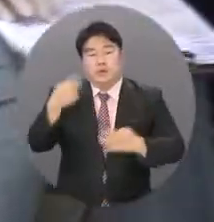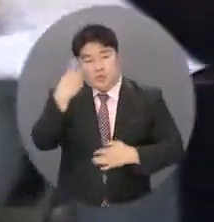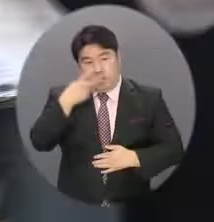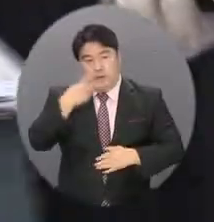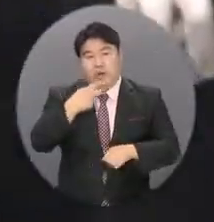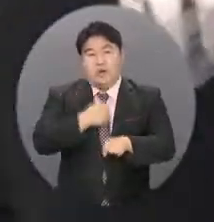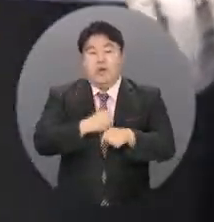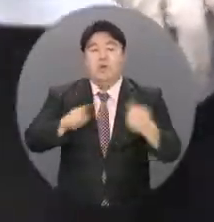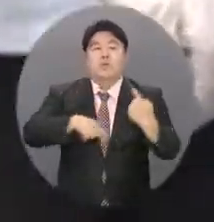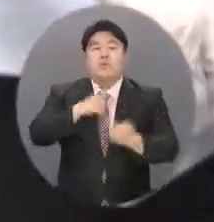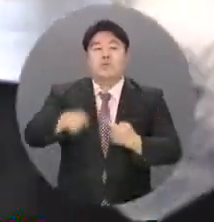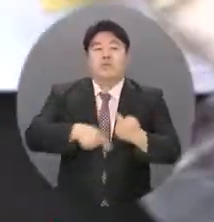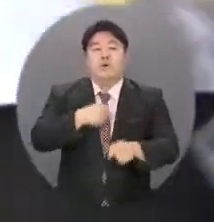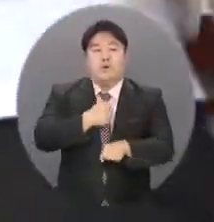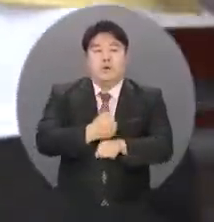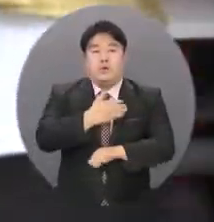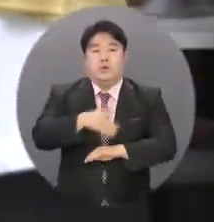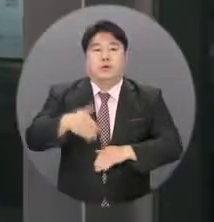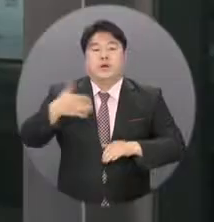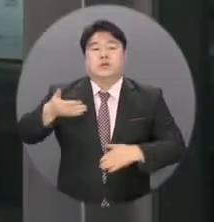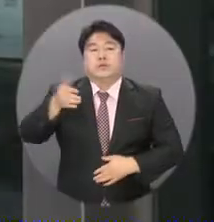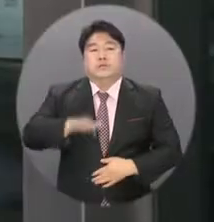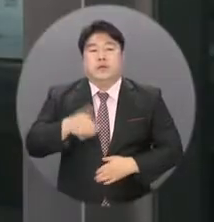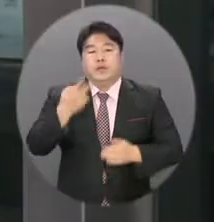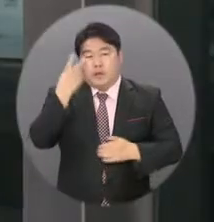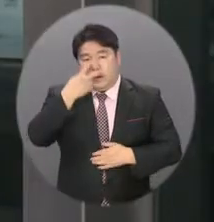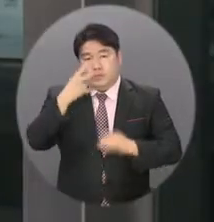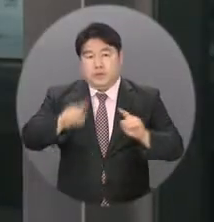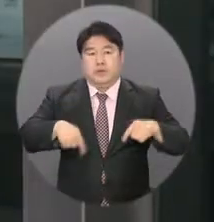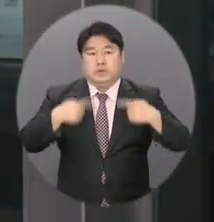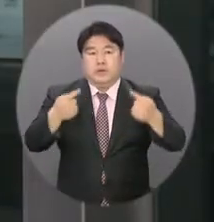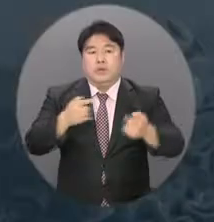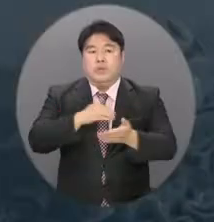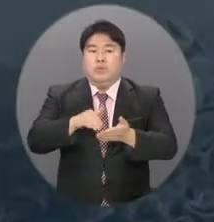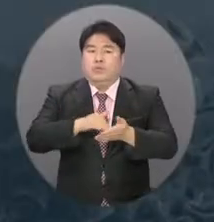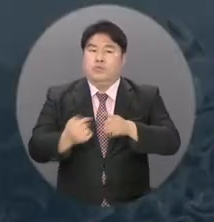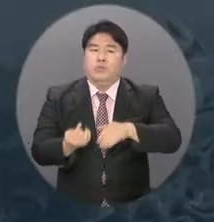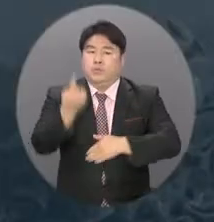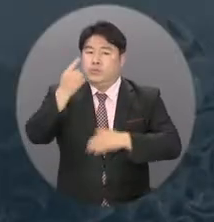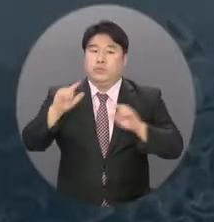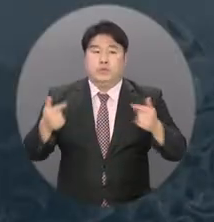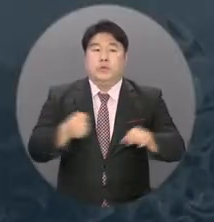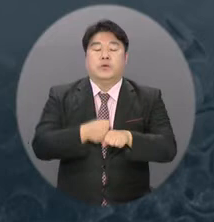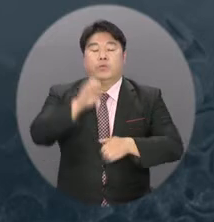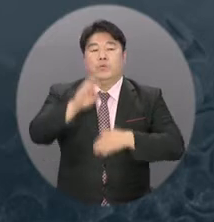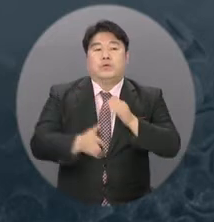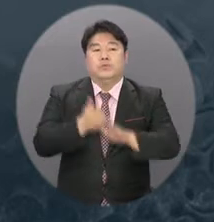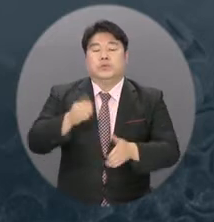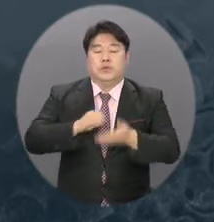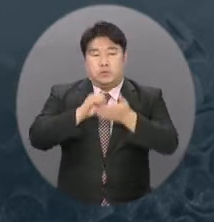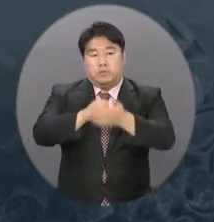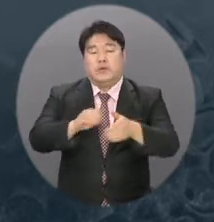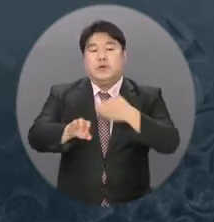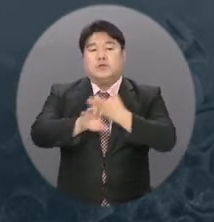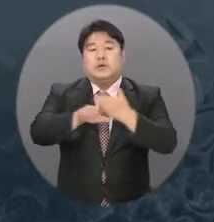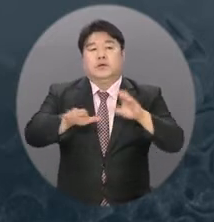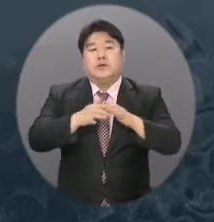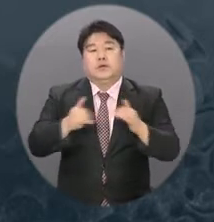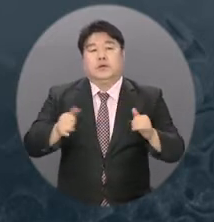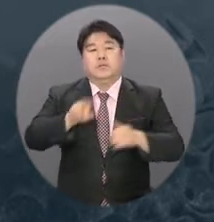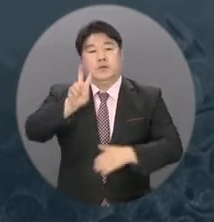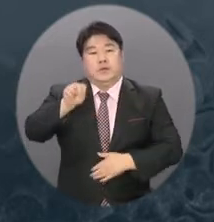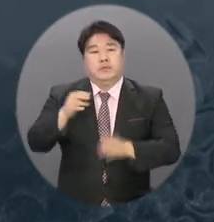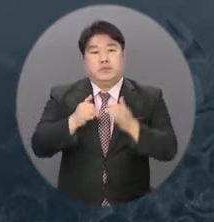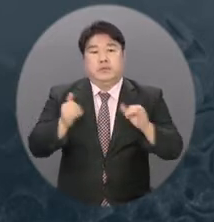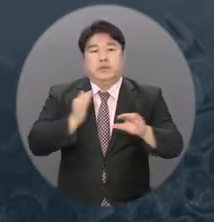선별진료소를 운영할 예정입니다. 하지만 검사 참여율은 그렇게 높지 않습니다. 광주시에 등록되어 있는 외국인 2만여 명